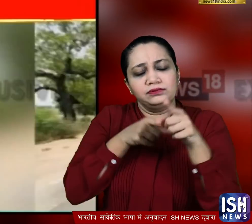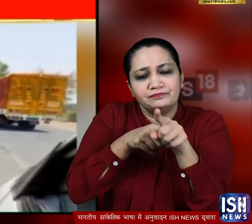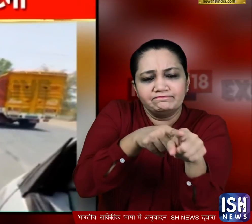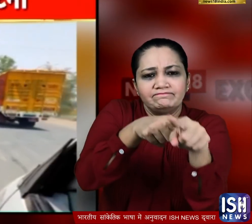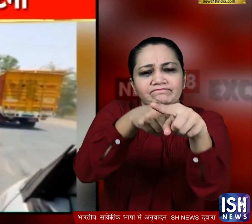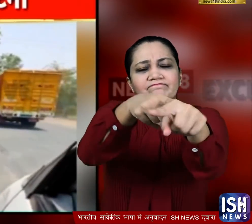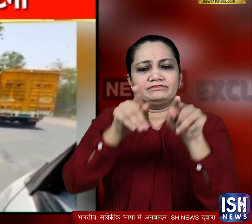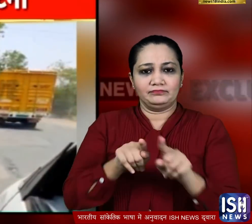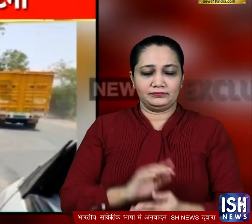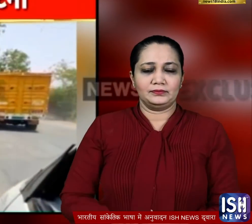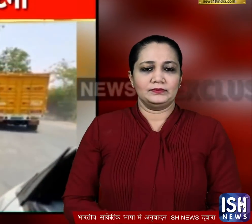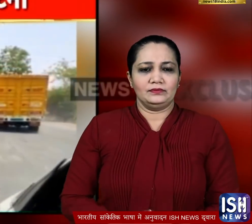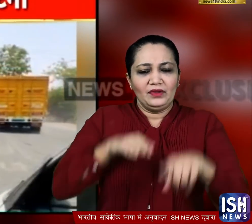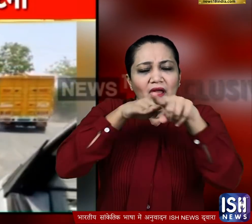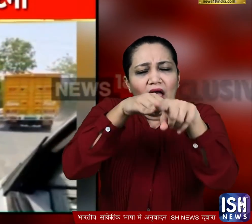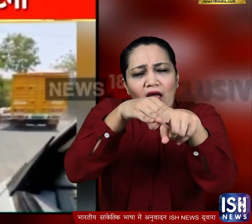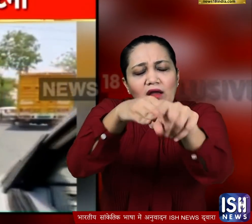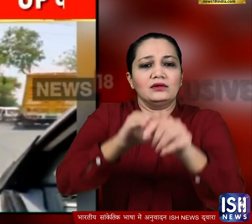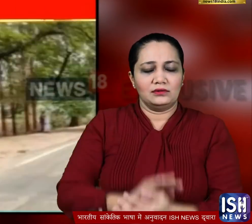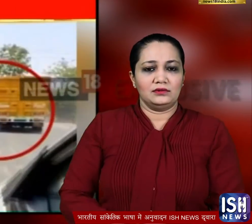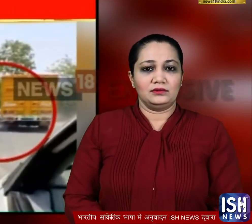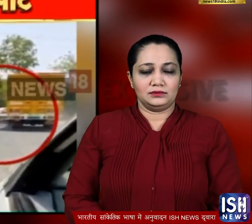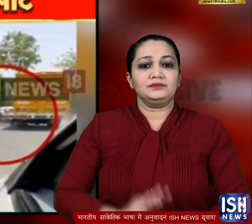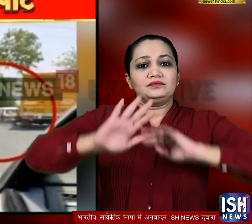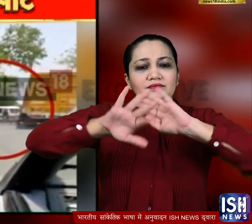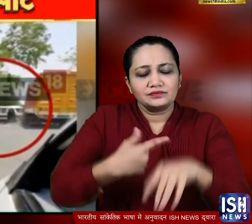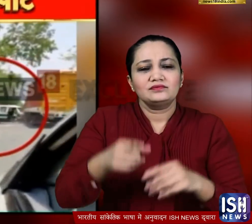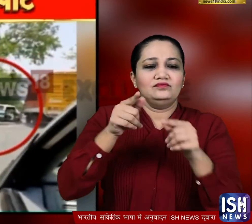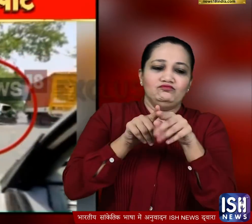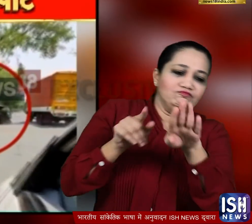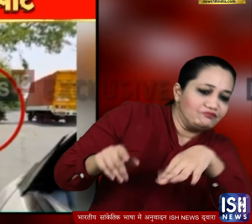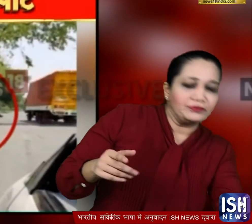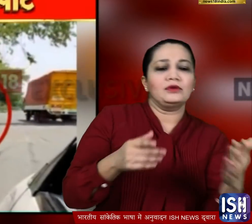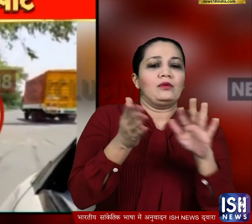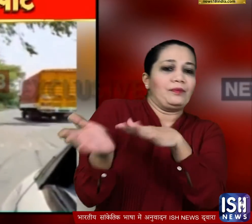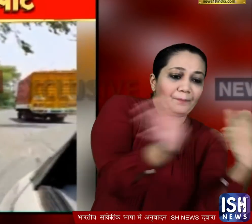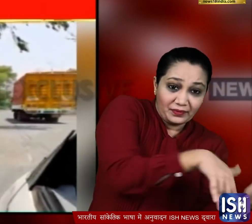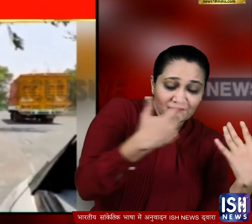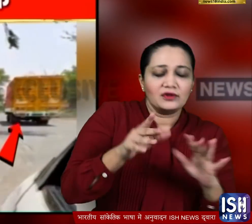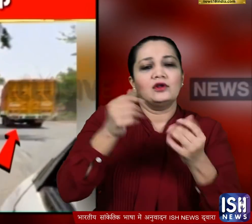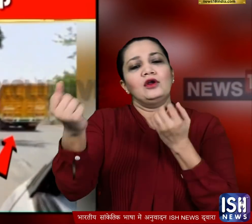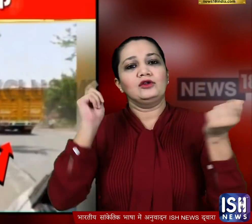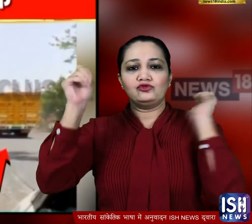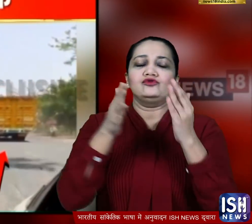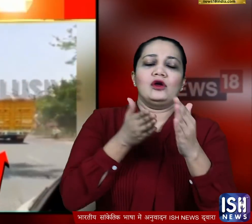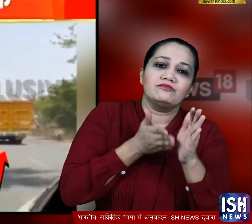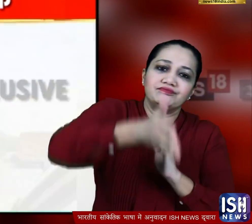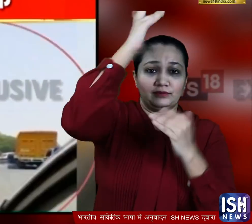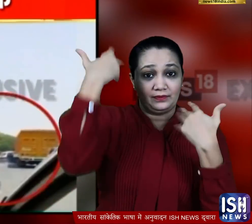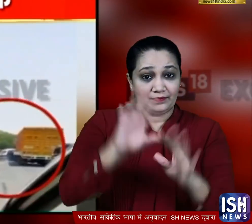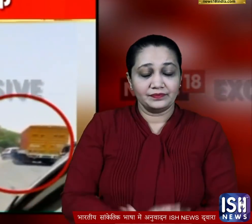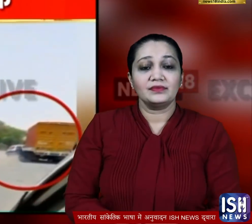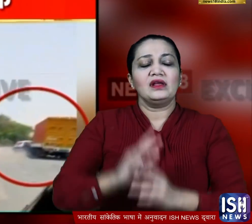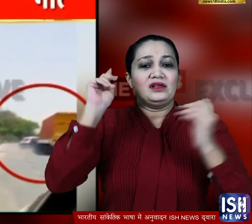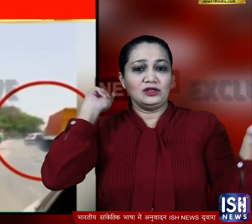गए। तो पीछे वो गाड़ी ये बैग भी कर सकता। कुछ देर बाद वो ऑटो सड़क के किनारे पलट गया और ट्रक की चपेट में आने से बच गया। बताया